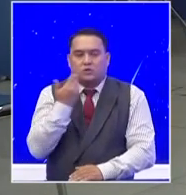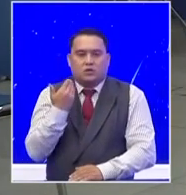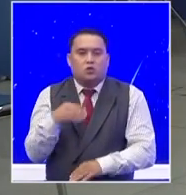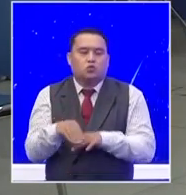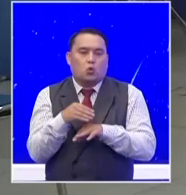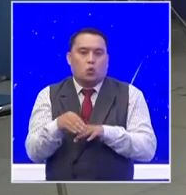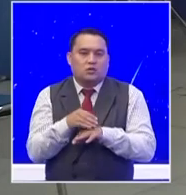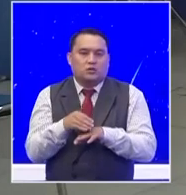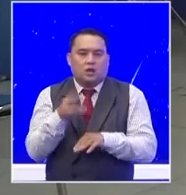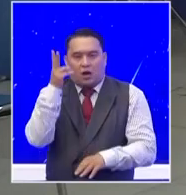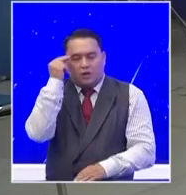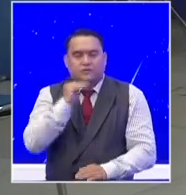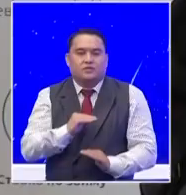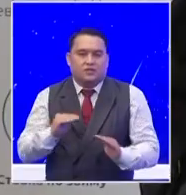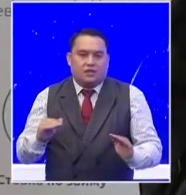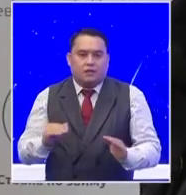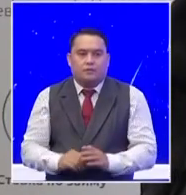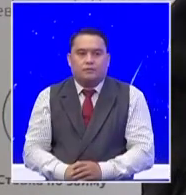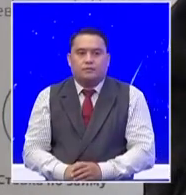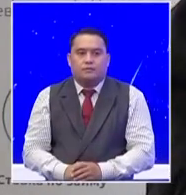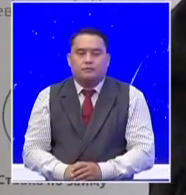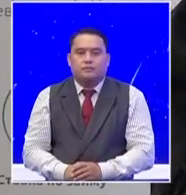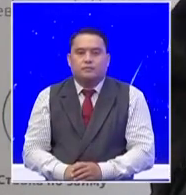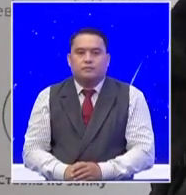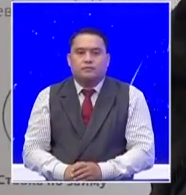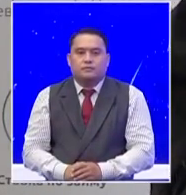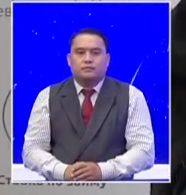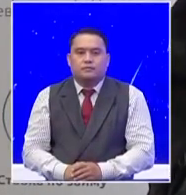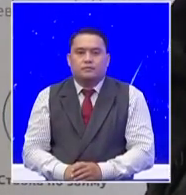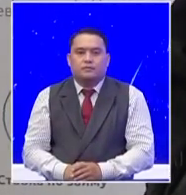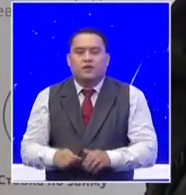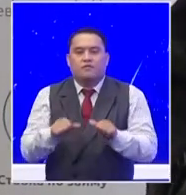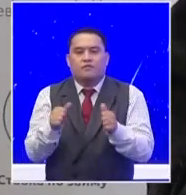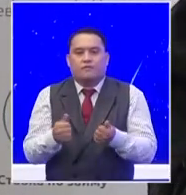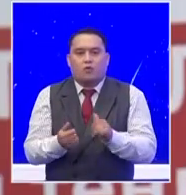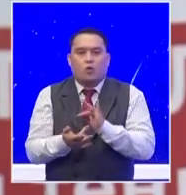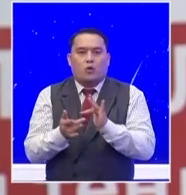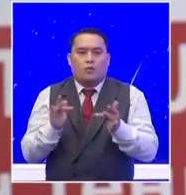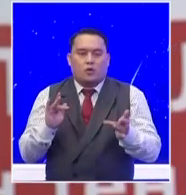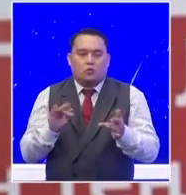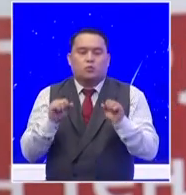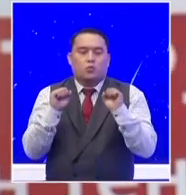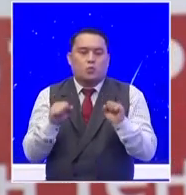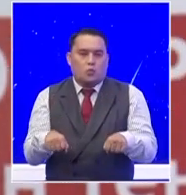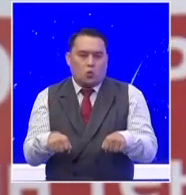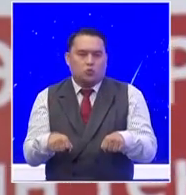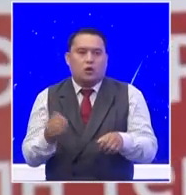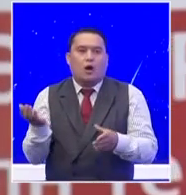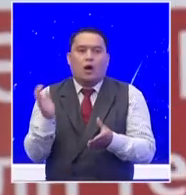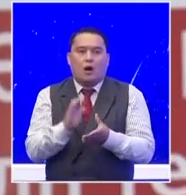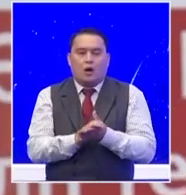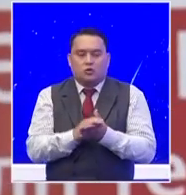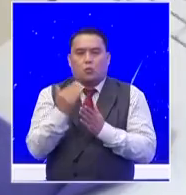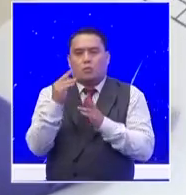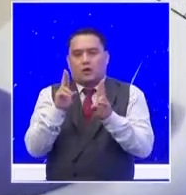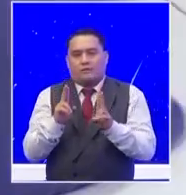супругов и количество детей в семье. Открыть депозит можно в онлайн-формате. Достаточно на сайте Жилстрой Сбербанка ознакомиться с